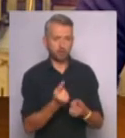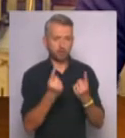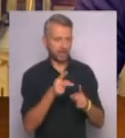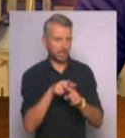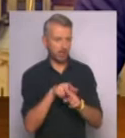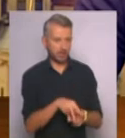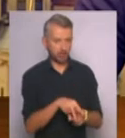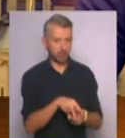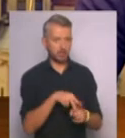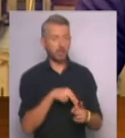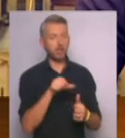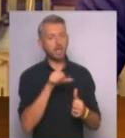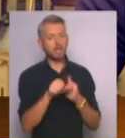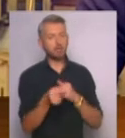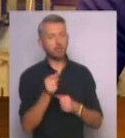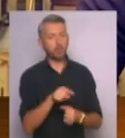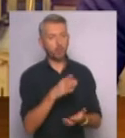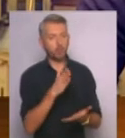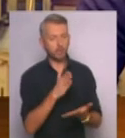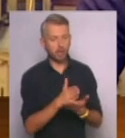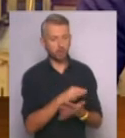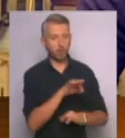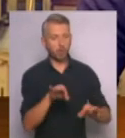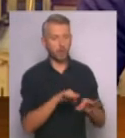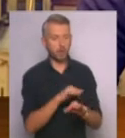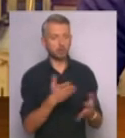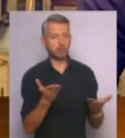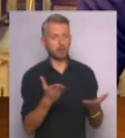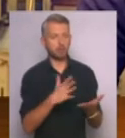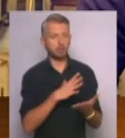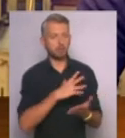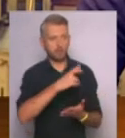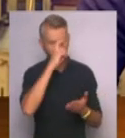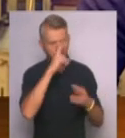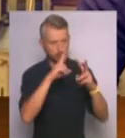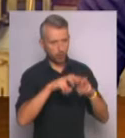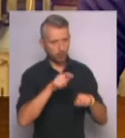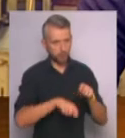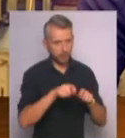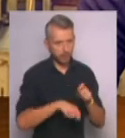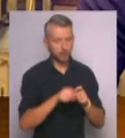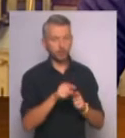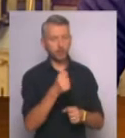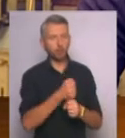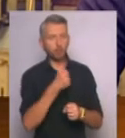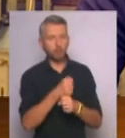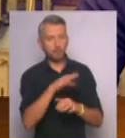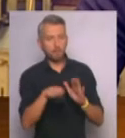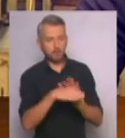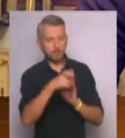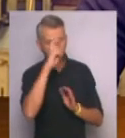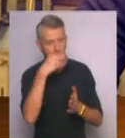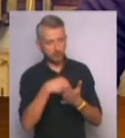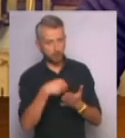навантаженням. Крім цього, є проєкт, який пройшов державну експертизу, і він є розроблений під державний бюджет.